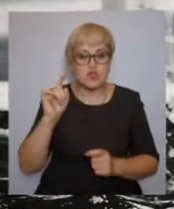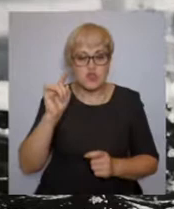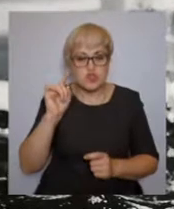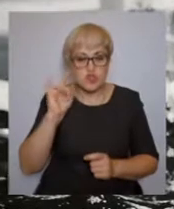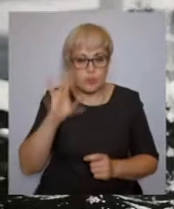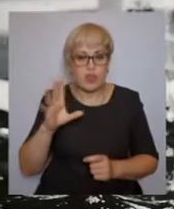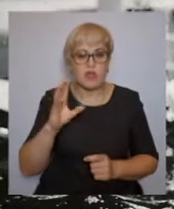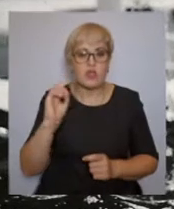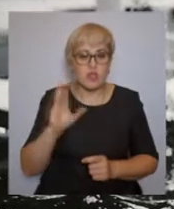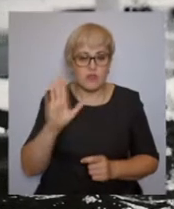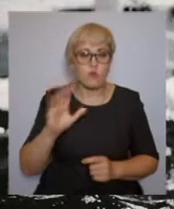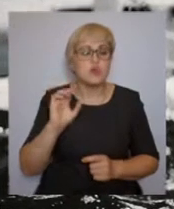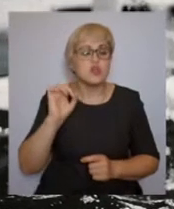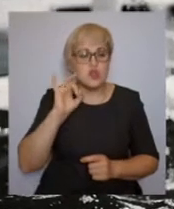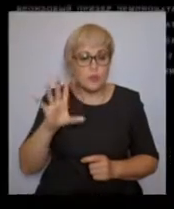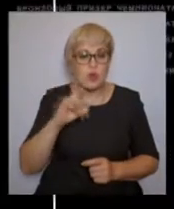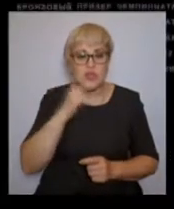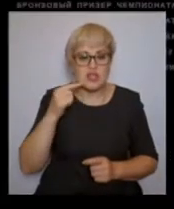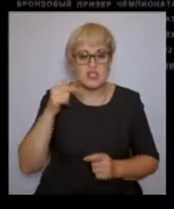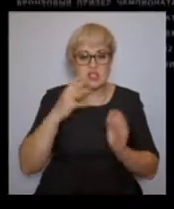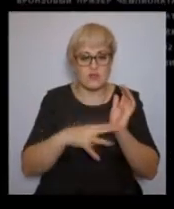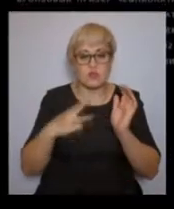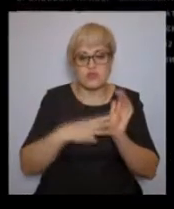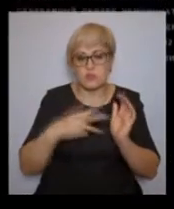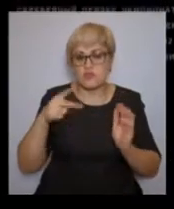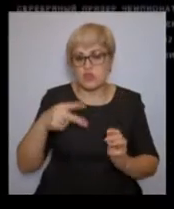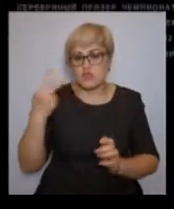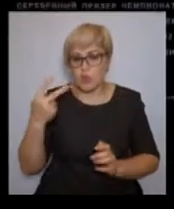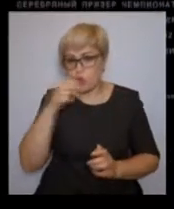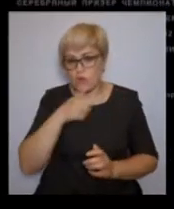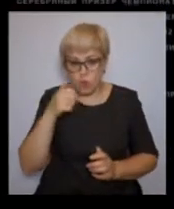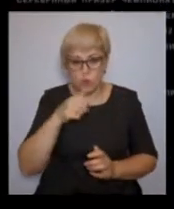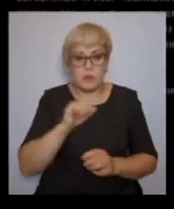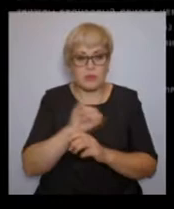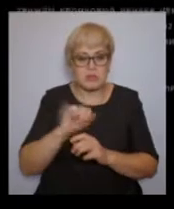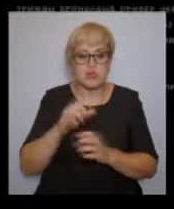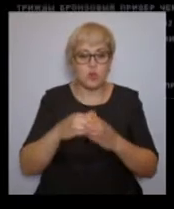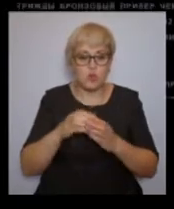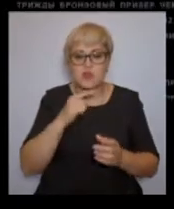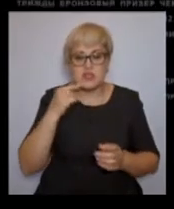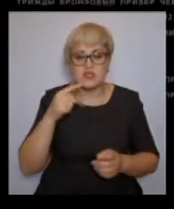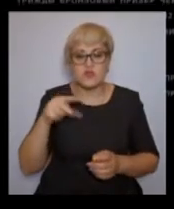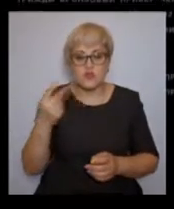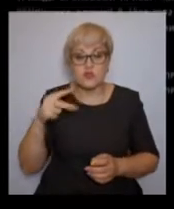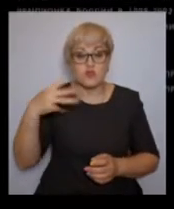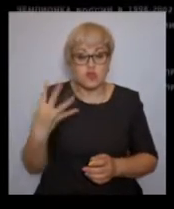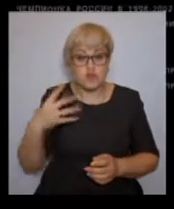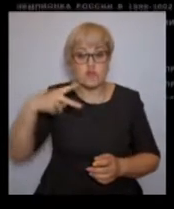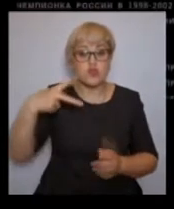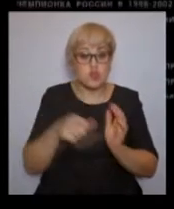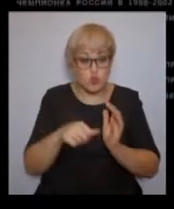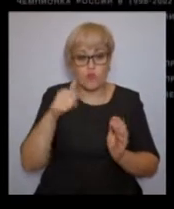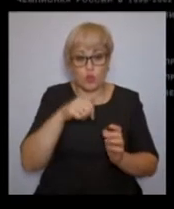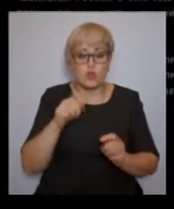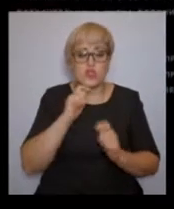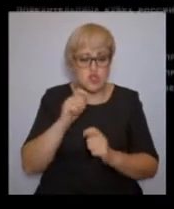2002 годах победительница кубка россии 2002 2004 2006 достижение клуба